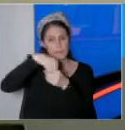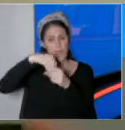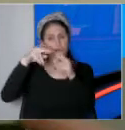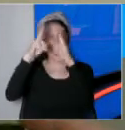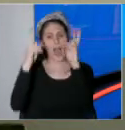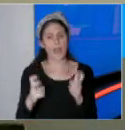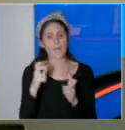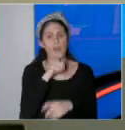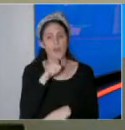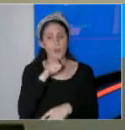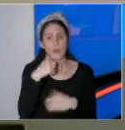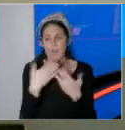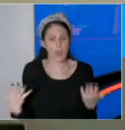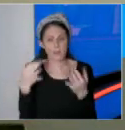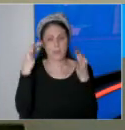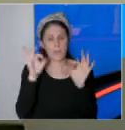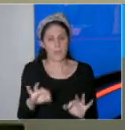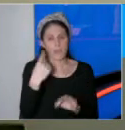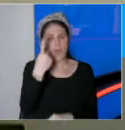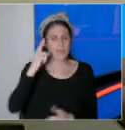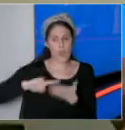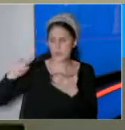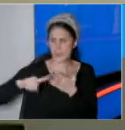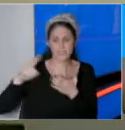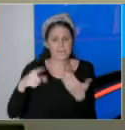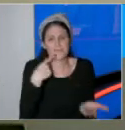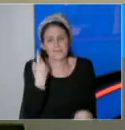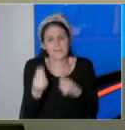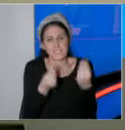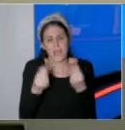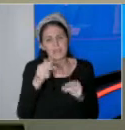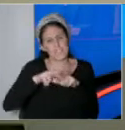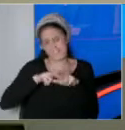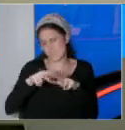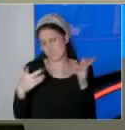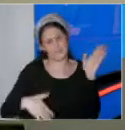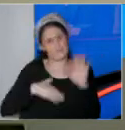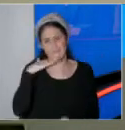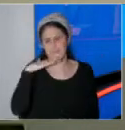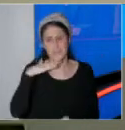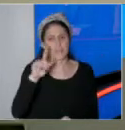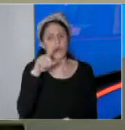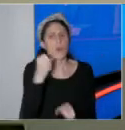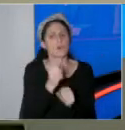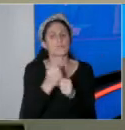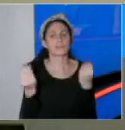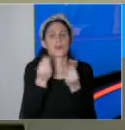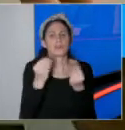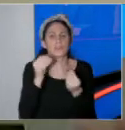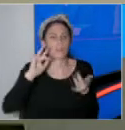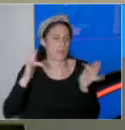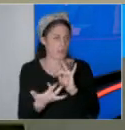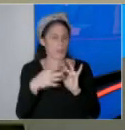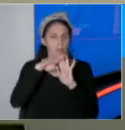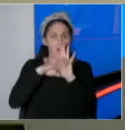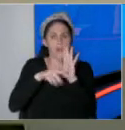כבר חודשים, אז כל המשחק הזה של הצבעים, אנחנו מיצינו אותו, אנחנו לא עושים משהו בניגוד לחוק, רק